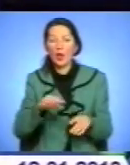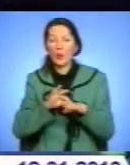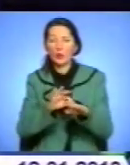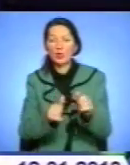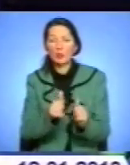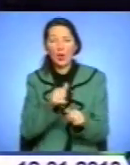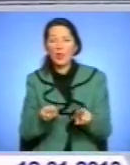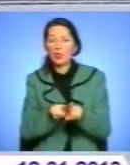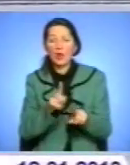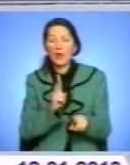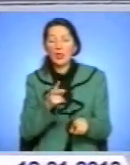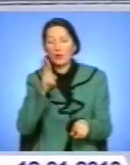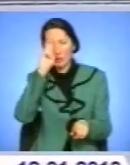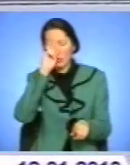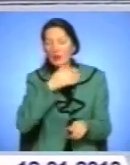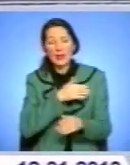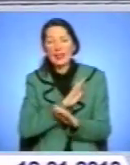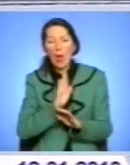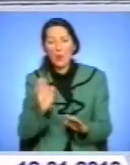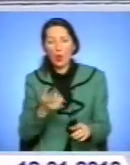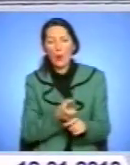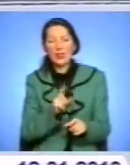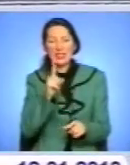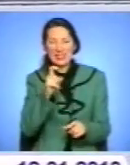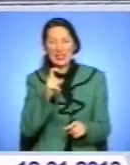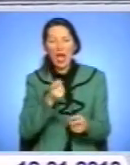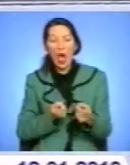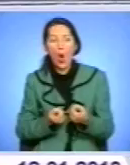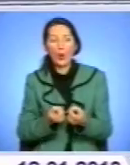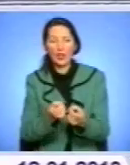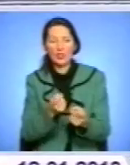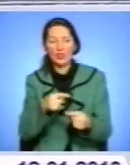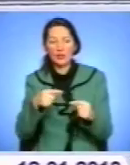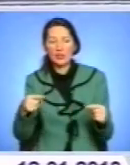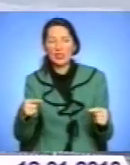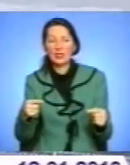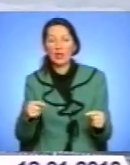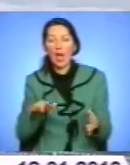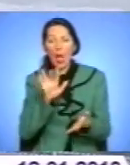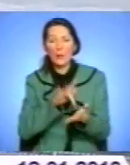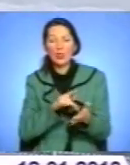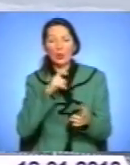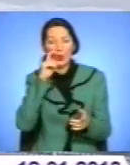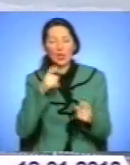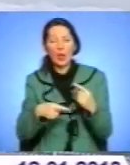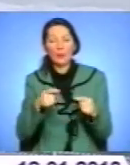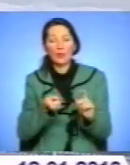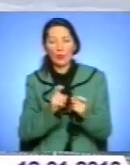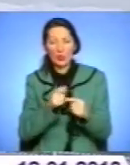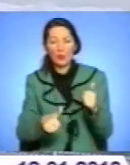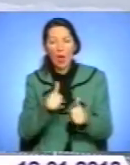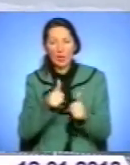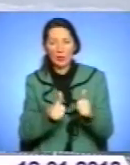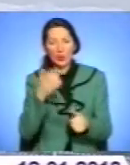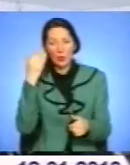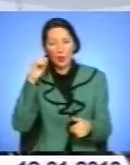було. Більше 100 хокеїстів з різних міст України боротимуться за першість. Переможці чемпіонату отримують